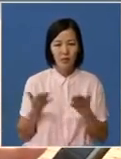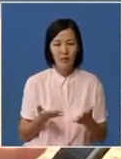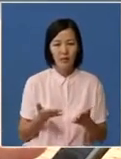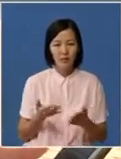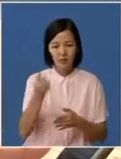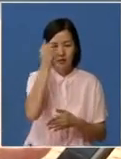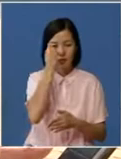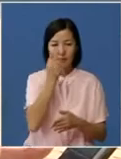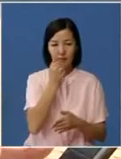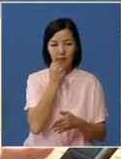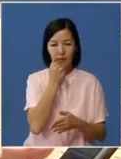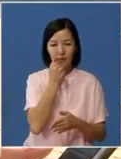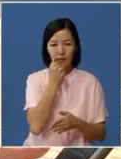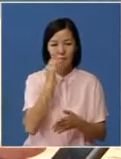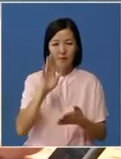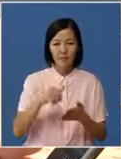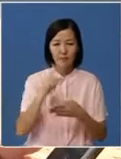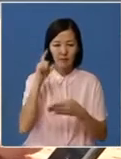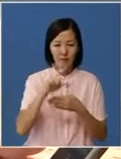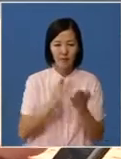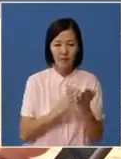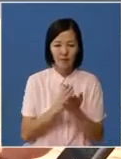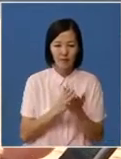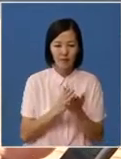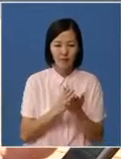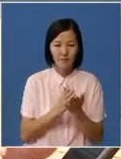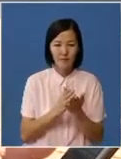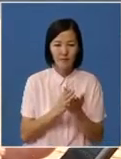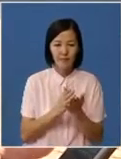мешіттің ұжымдарына, бас имамға және осы жерде жүрген